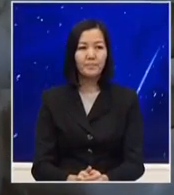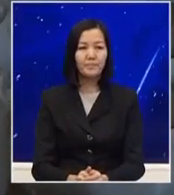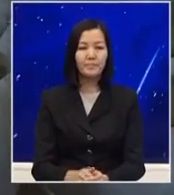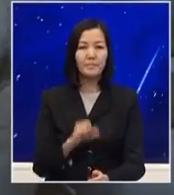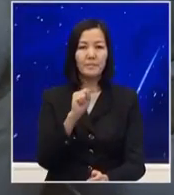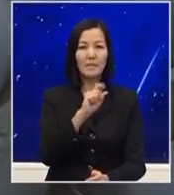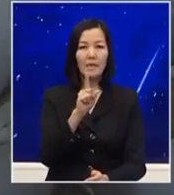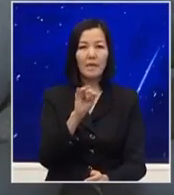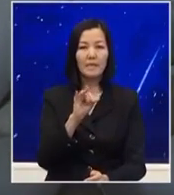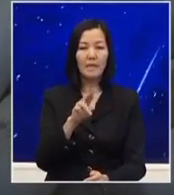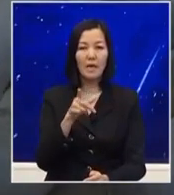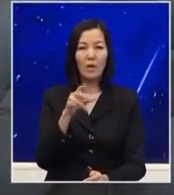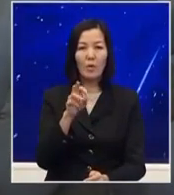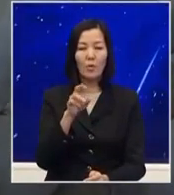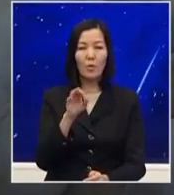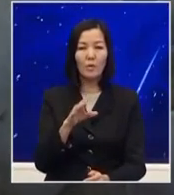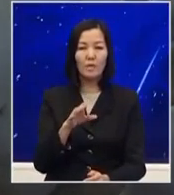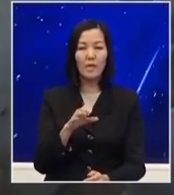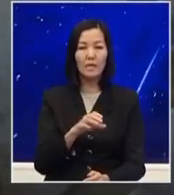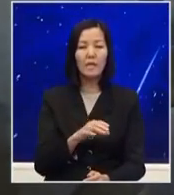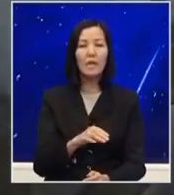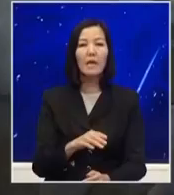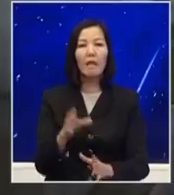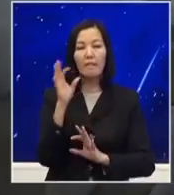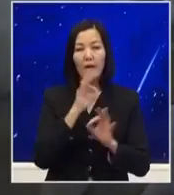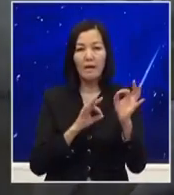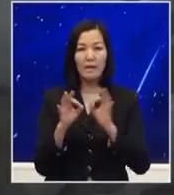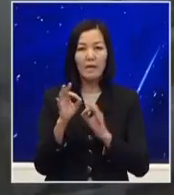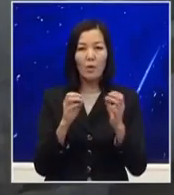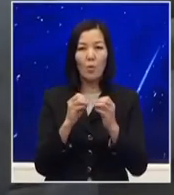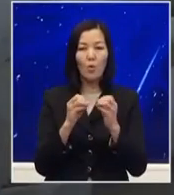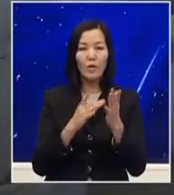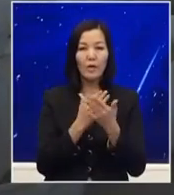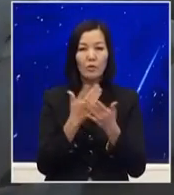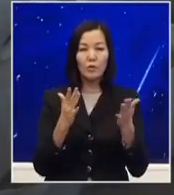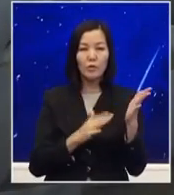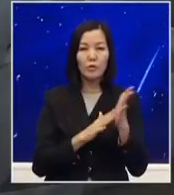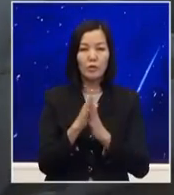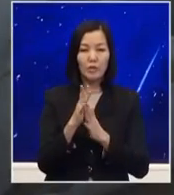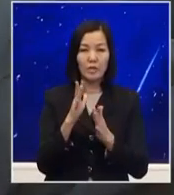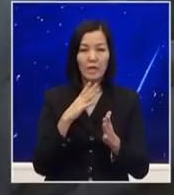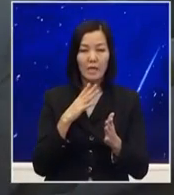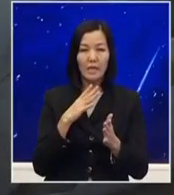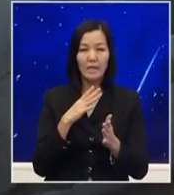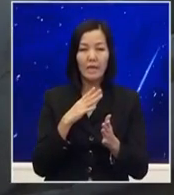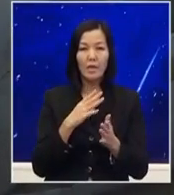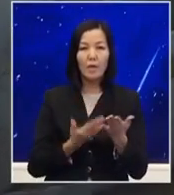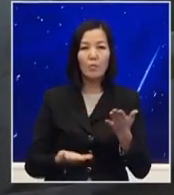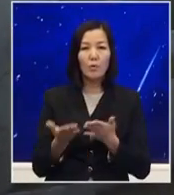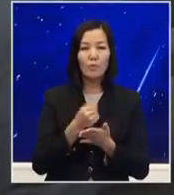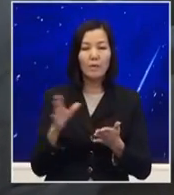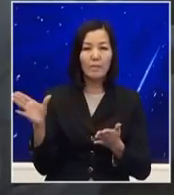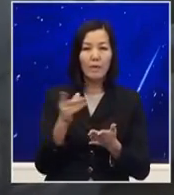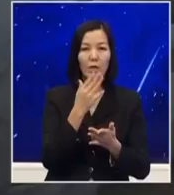Азия Голд жауапкершілігі шектеулі серіктестігінде осындай дәрілік өсімдіктің 10-нан аса түрі шығарылады. Мамандардың айтуынша, бұл өнімдердің